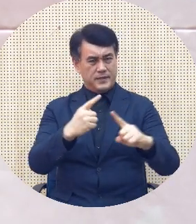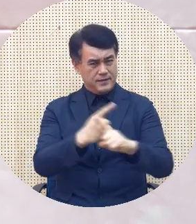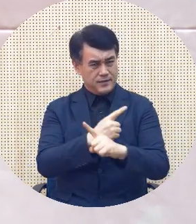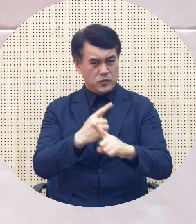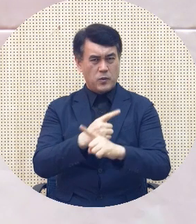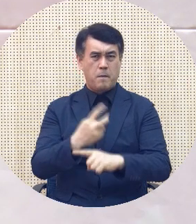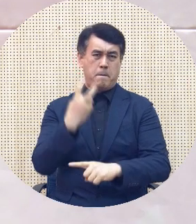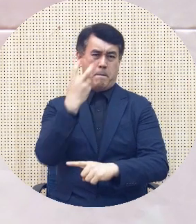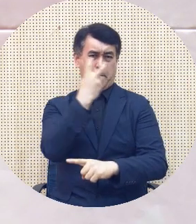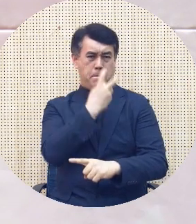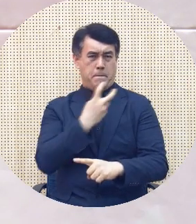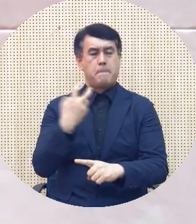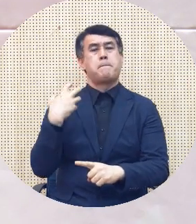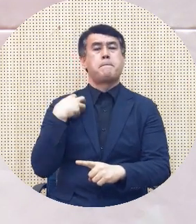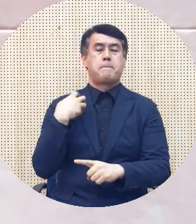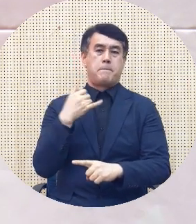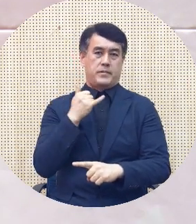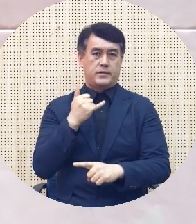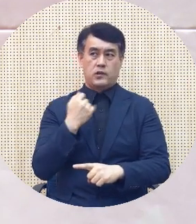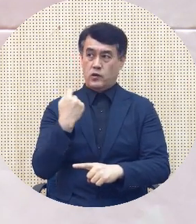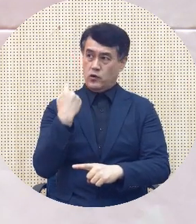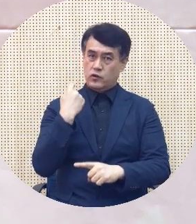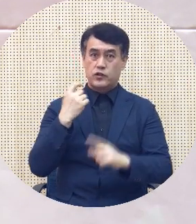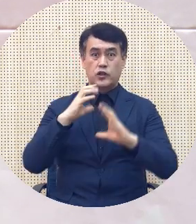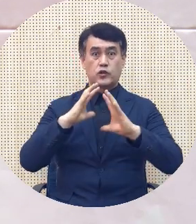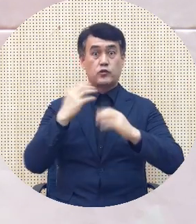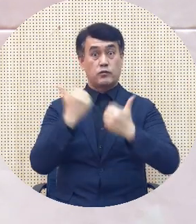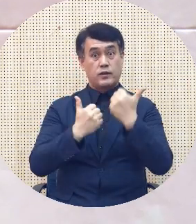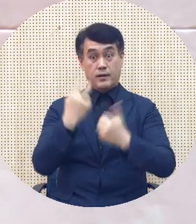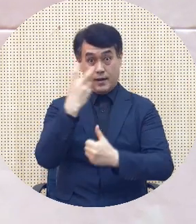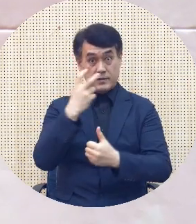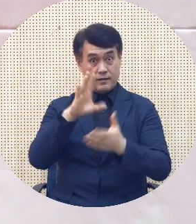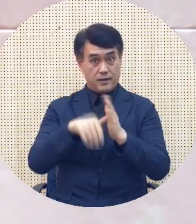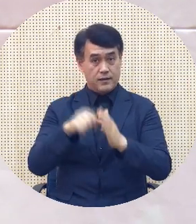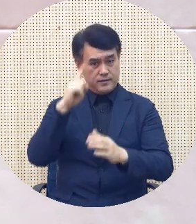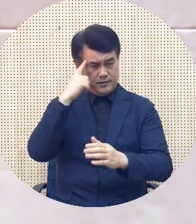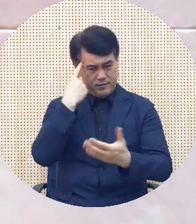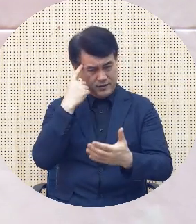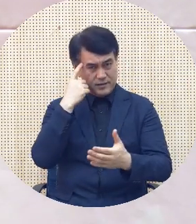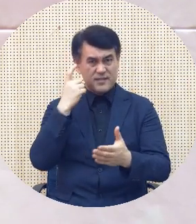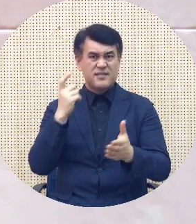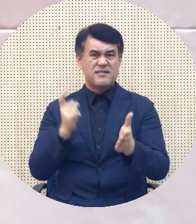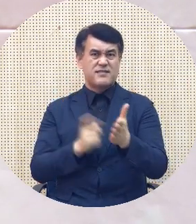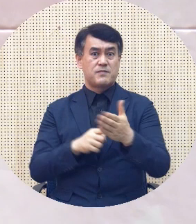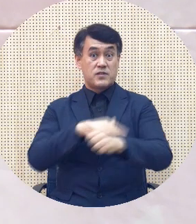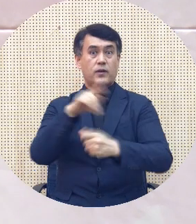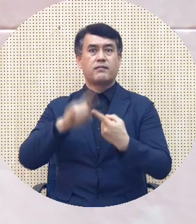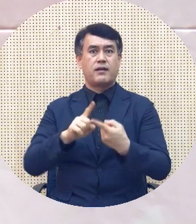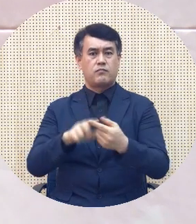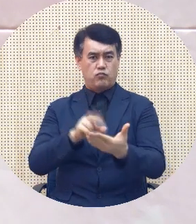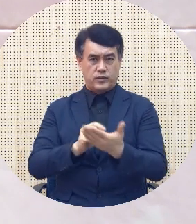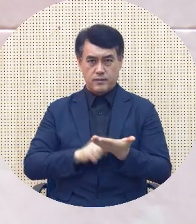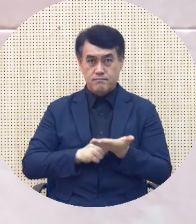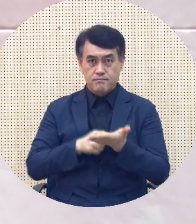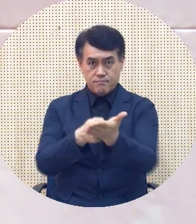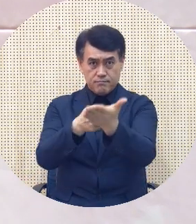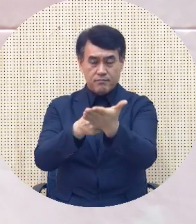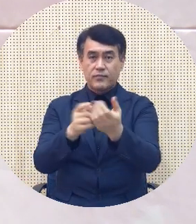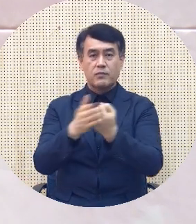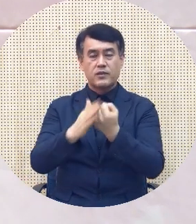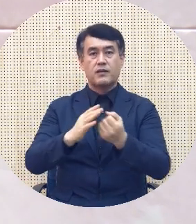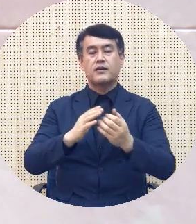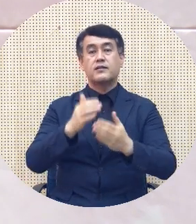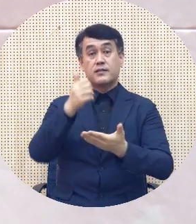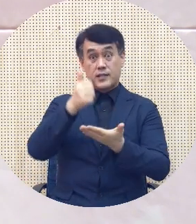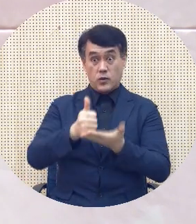돌봐야 합니다. 어제 국감에서도 정신응급 상황에 대한 문제가 제기돼서 장관님께서는